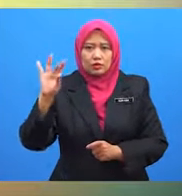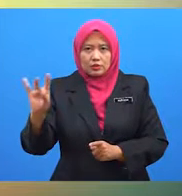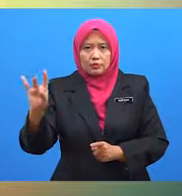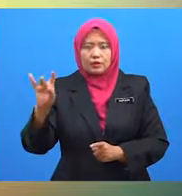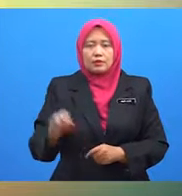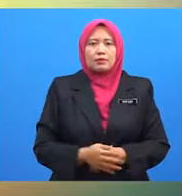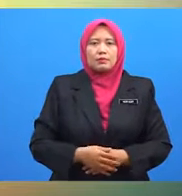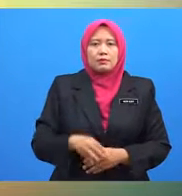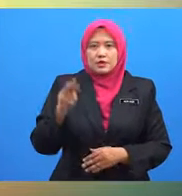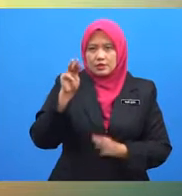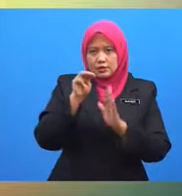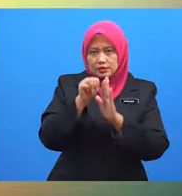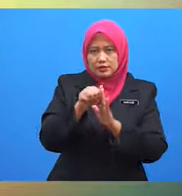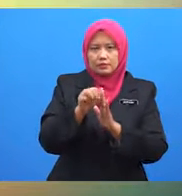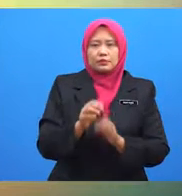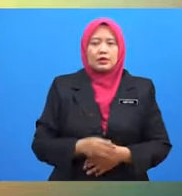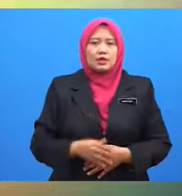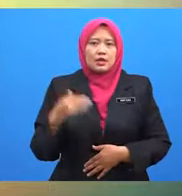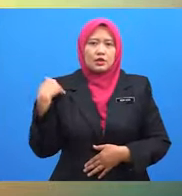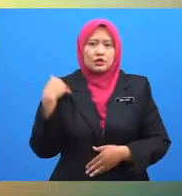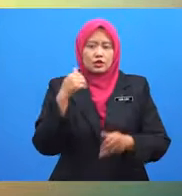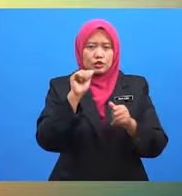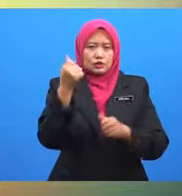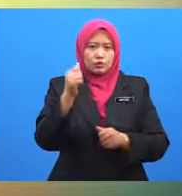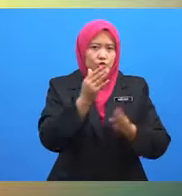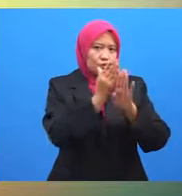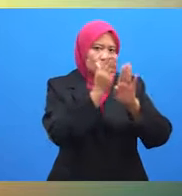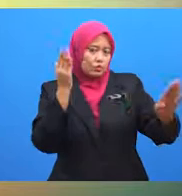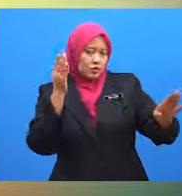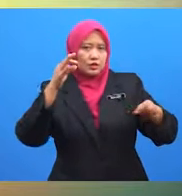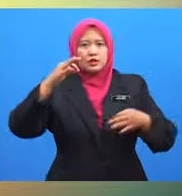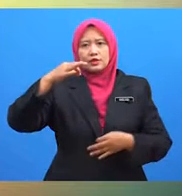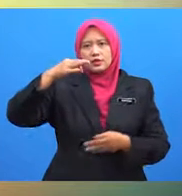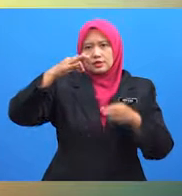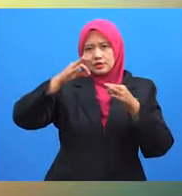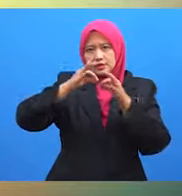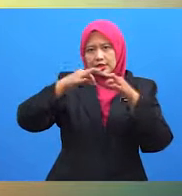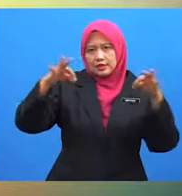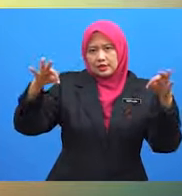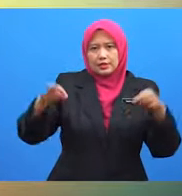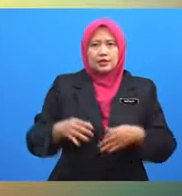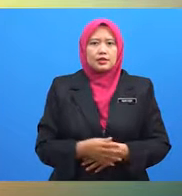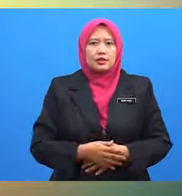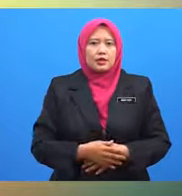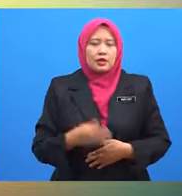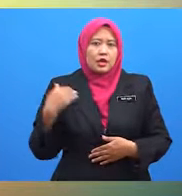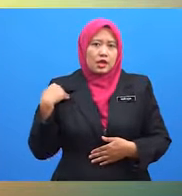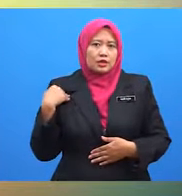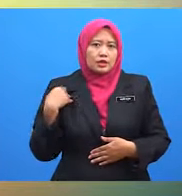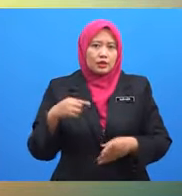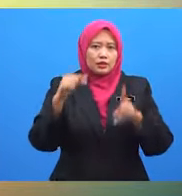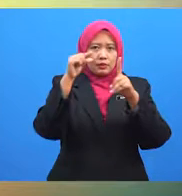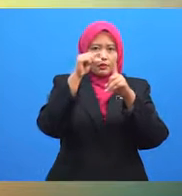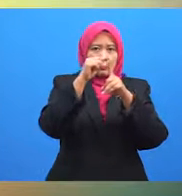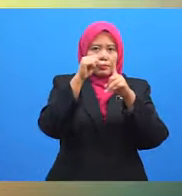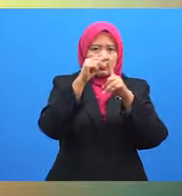tertua ini mengandungi 10 baris ayat menyebutkan nama kerajaan Sriwijaya. Bahasanya ialah bahasa Melayu